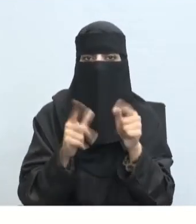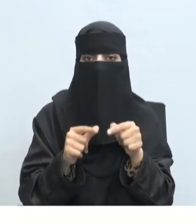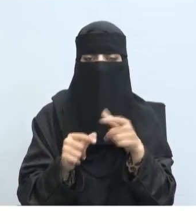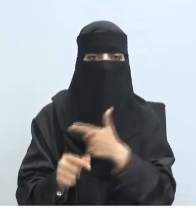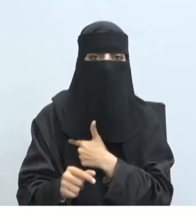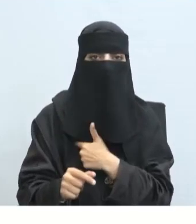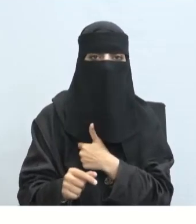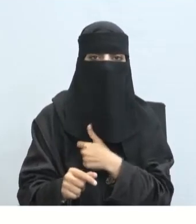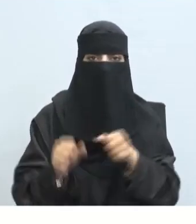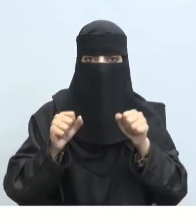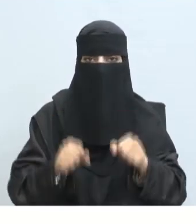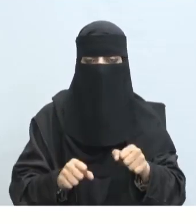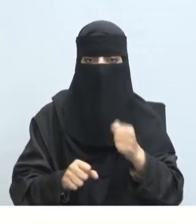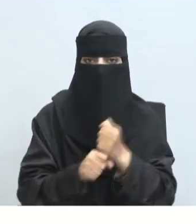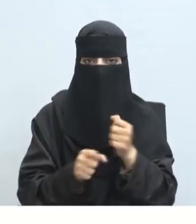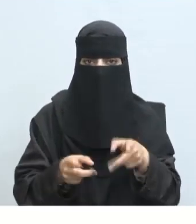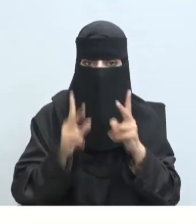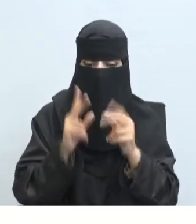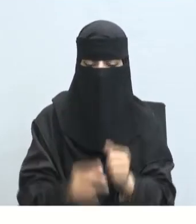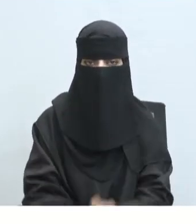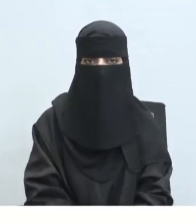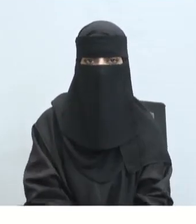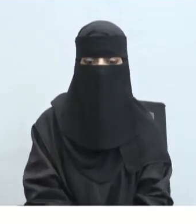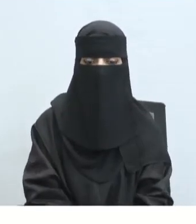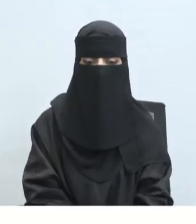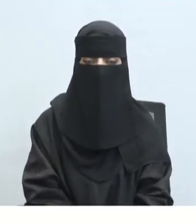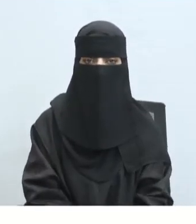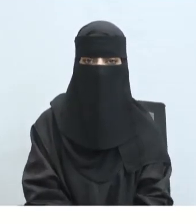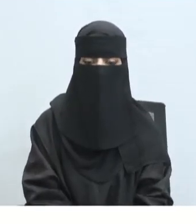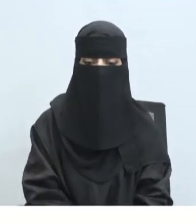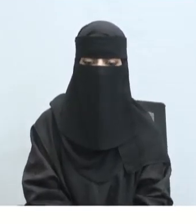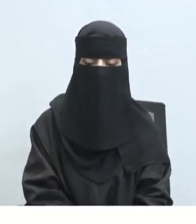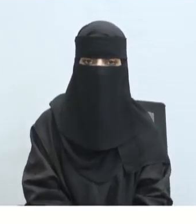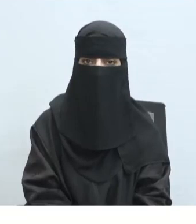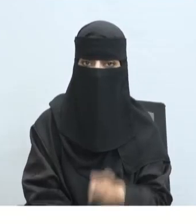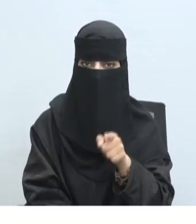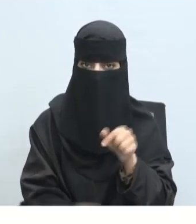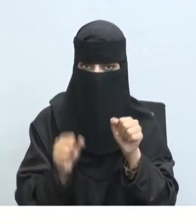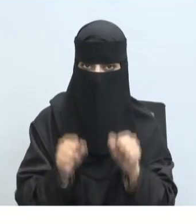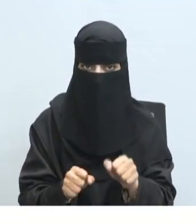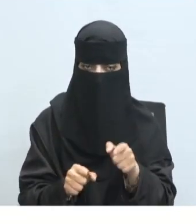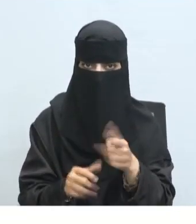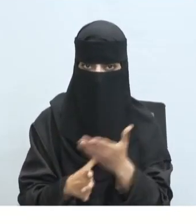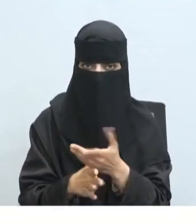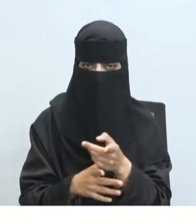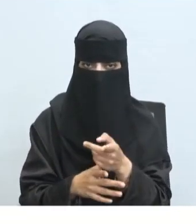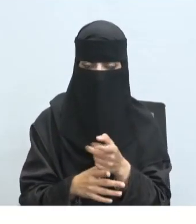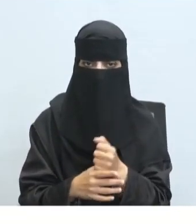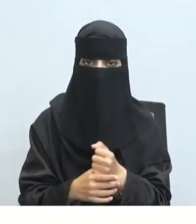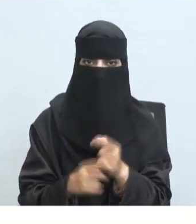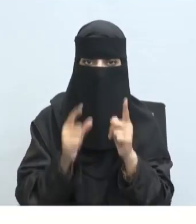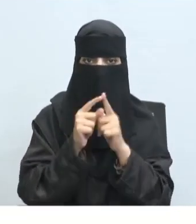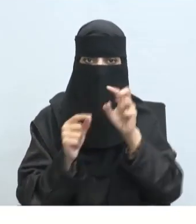ما يسمى باداره المشاريع باداره المشاريع هذه الاداره او ترمز لها ببي ام